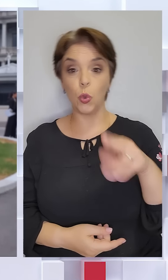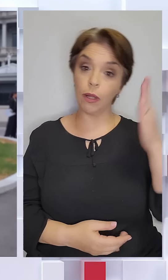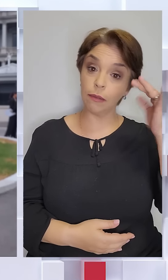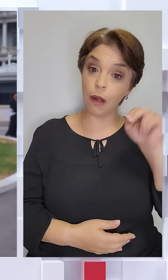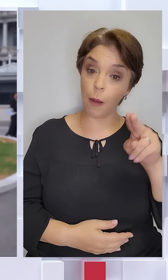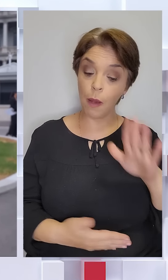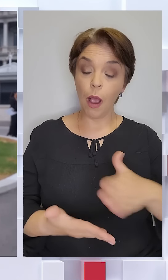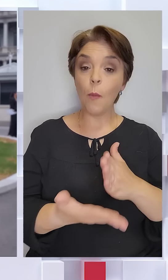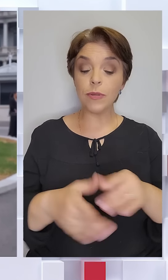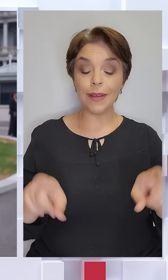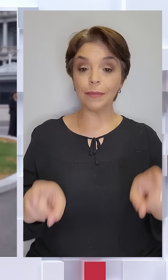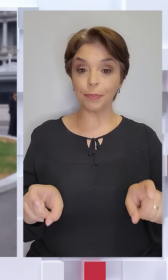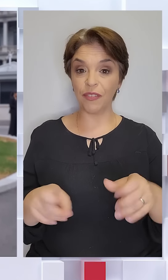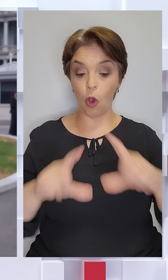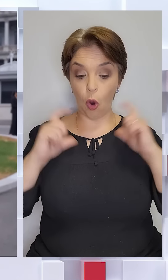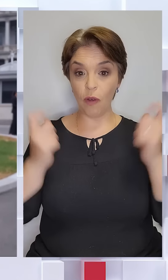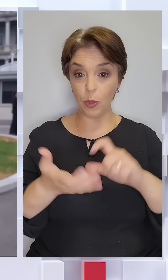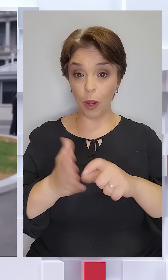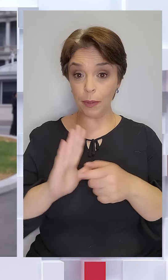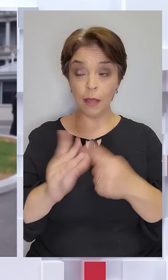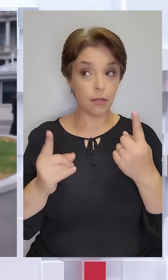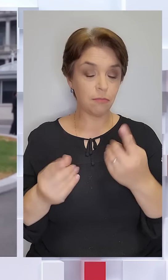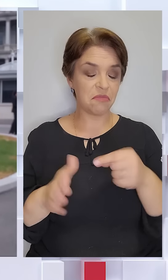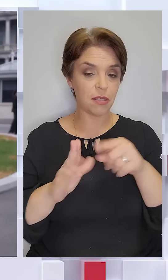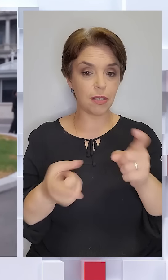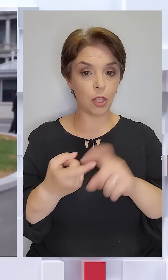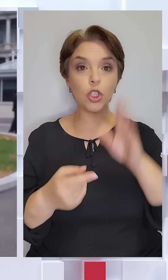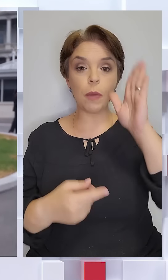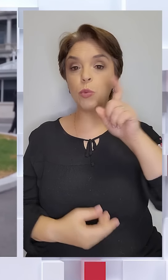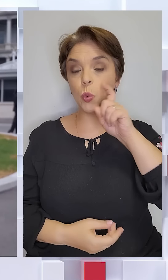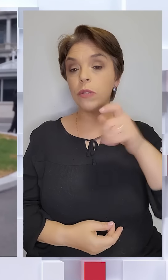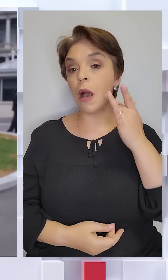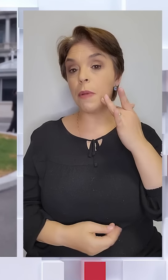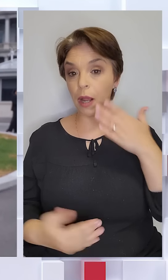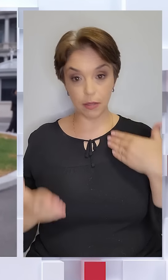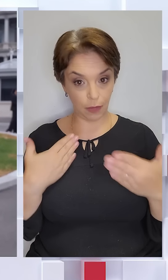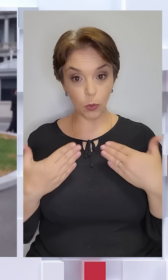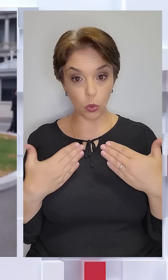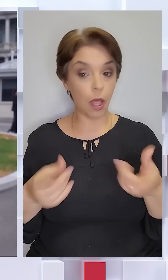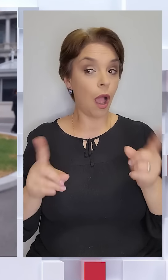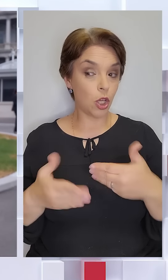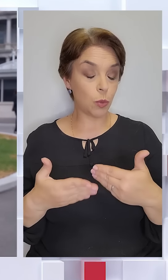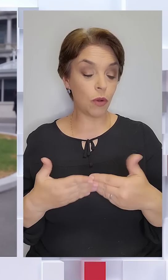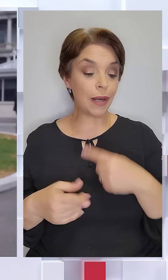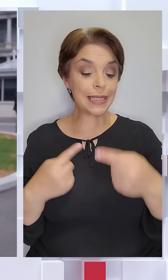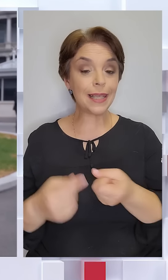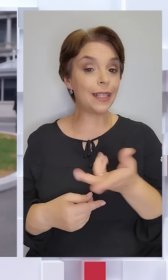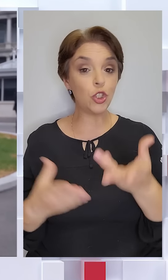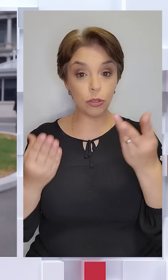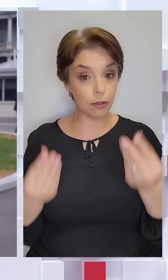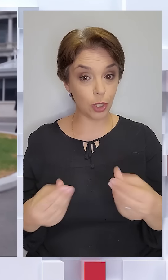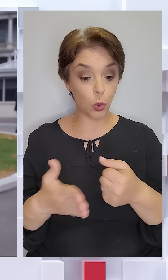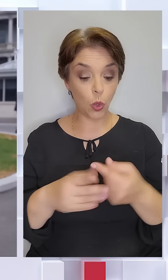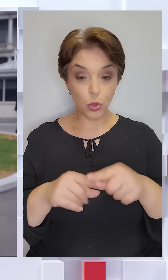Трамп посяде крісло в овальному кабінеті, значною мірою залежить майбутнє україно-американських відносин. Адже буквально за лічені